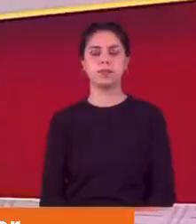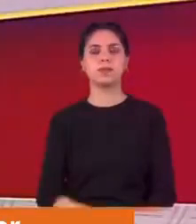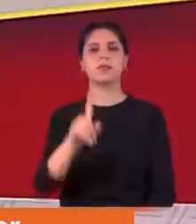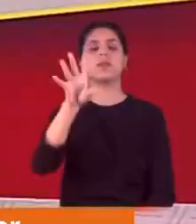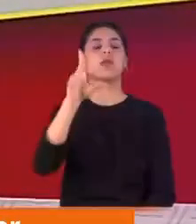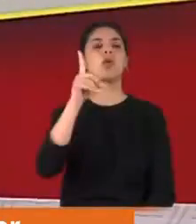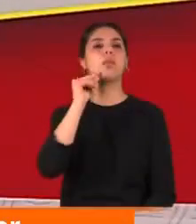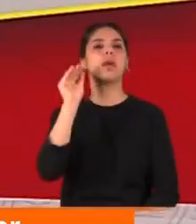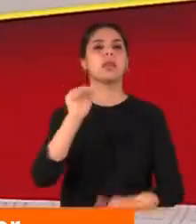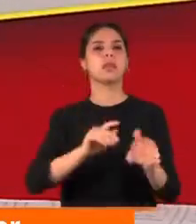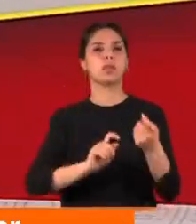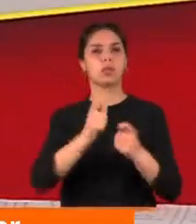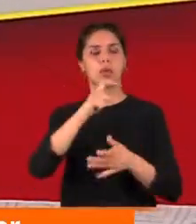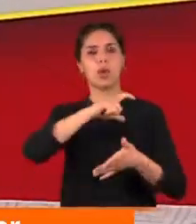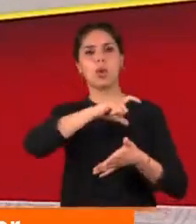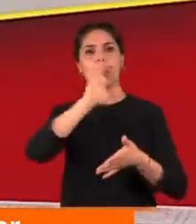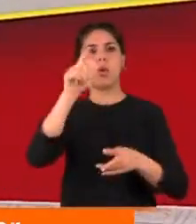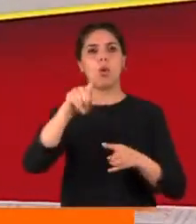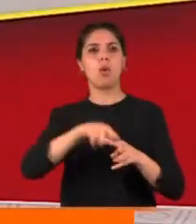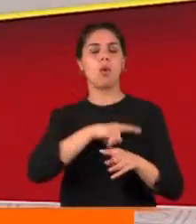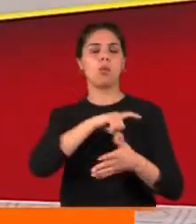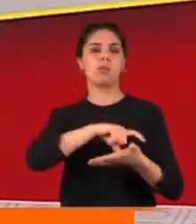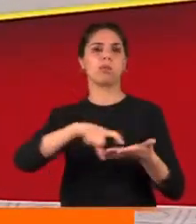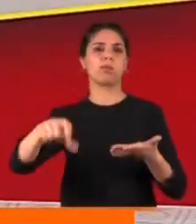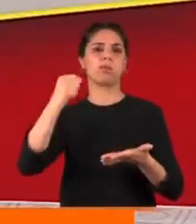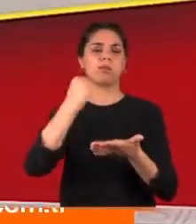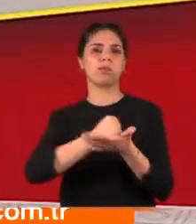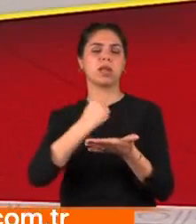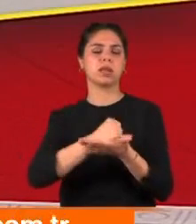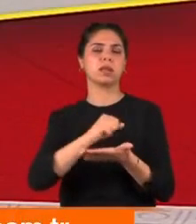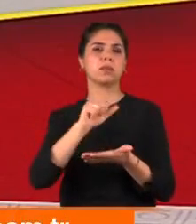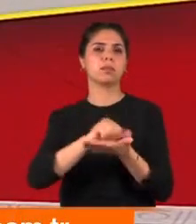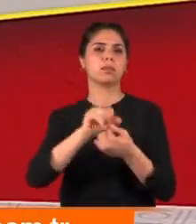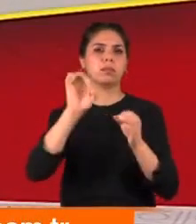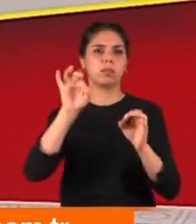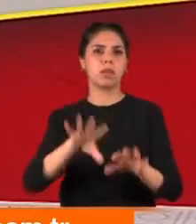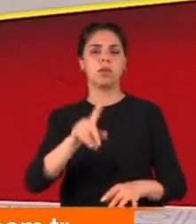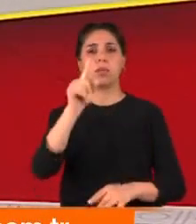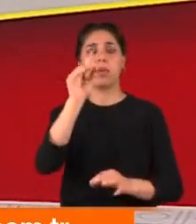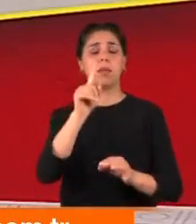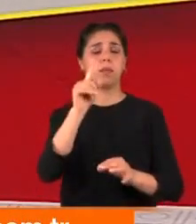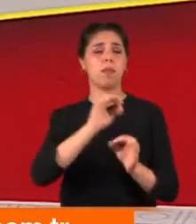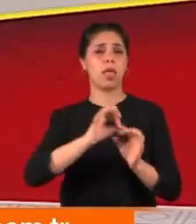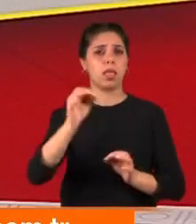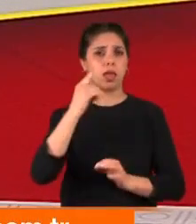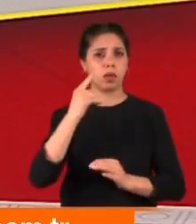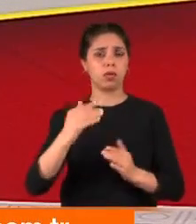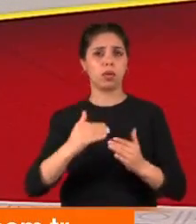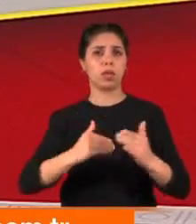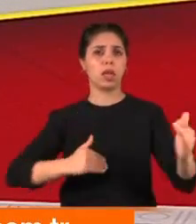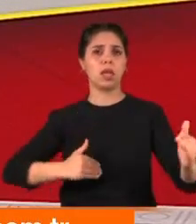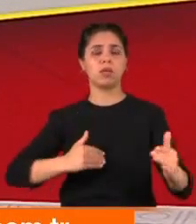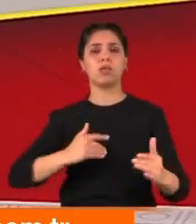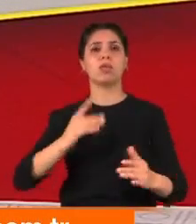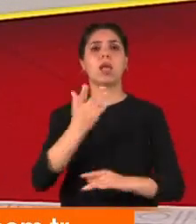14 Mayıs'a seçimlerde kullanacağımız oy pusulları basılmaya başlandı Bu arada birleşik oy pusulasının uzunluğu 1 metreyi buldu genişliği ise illerdeki